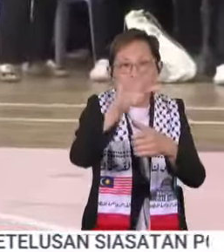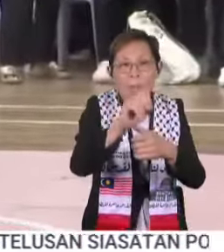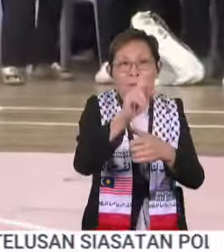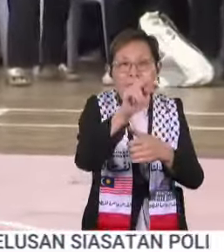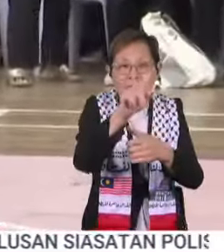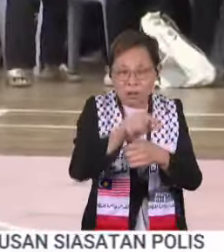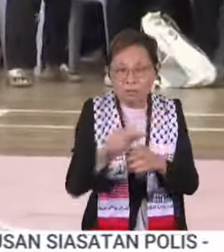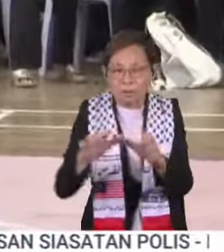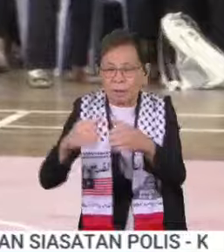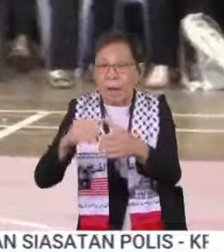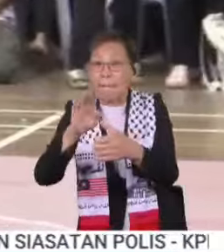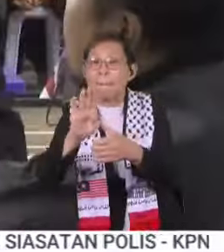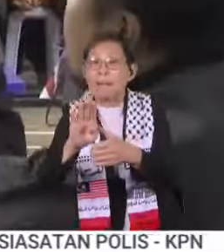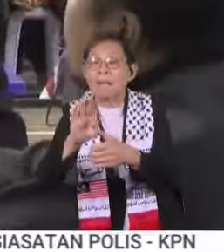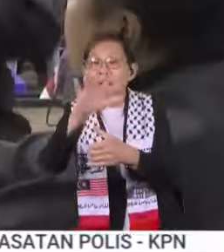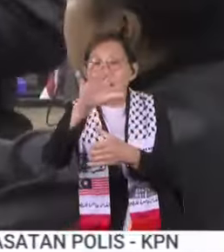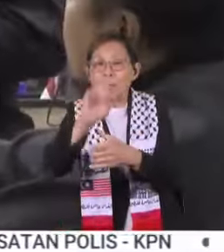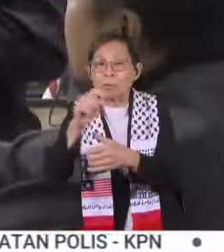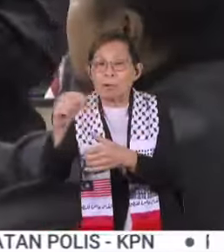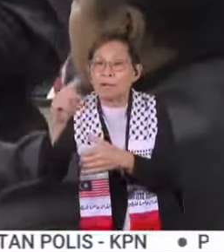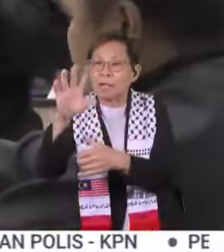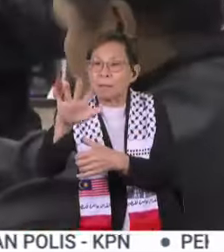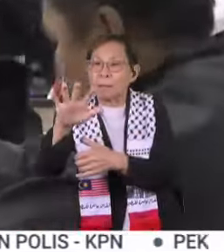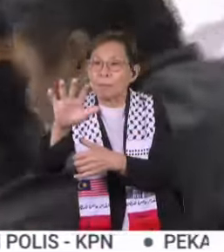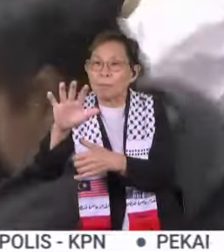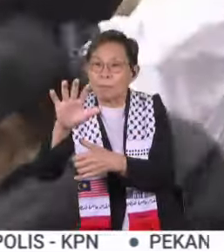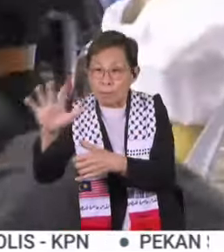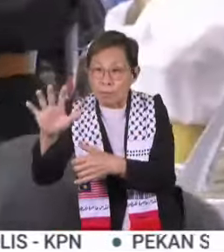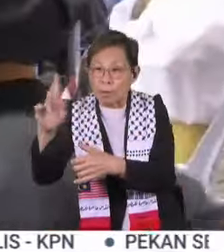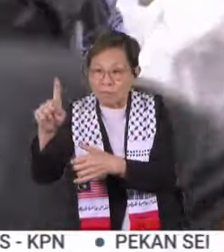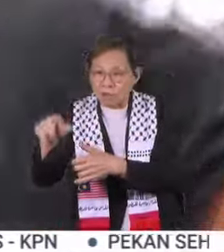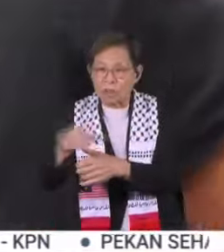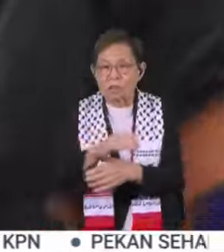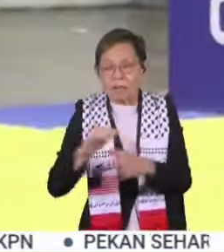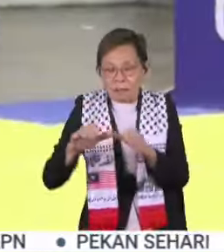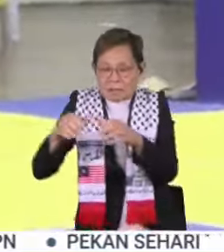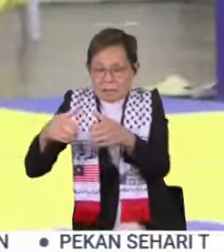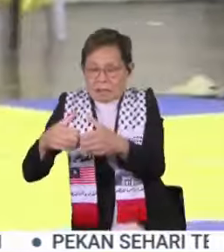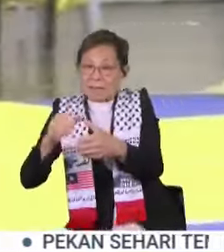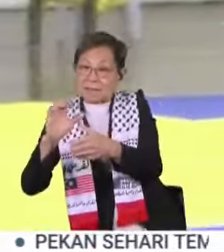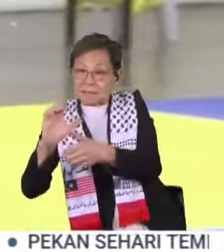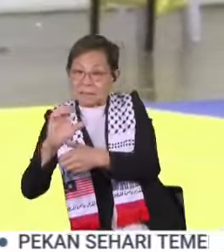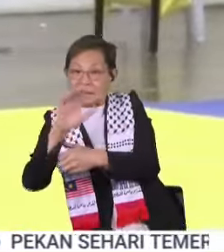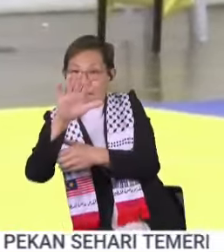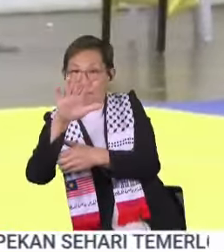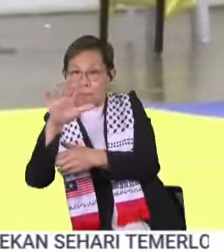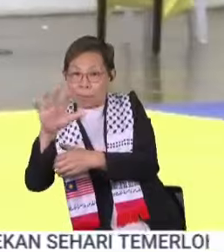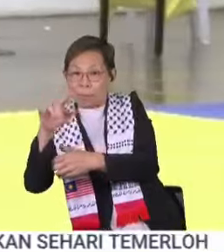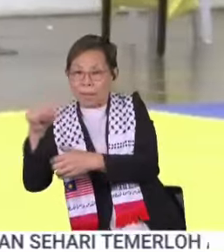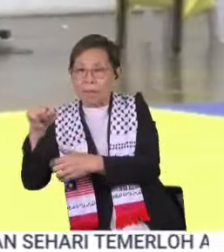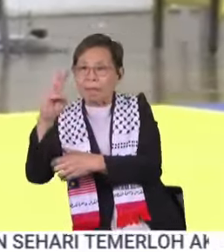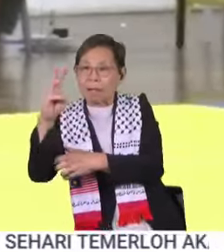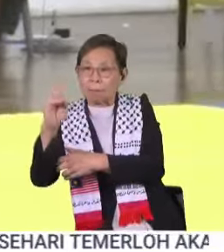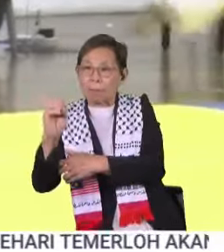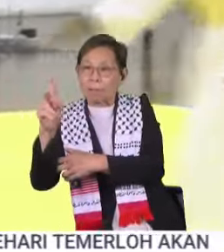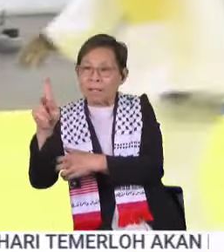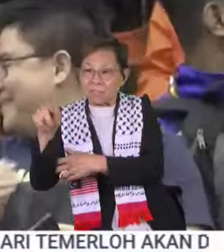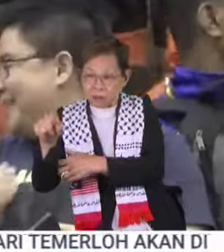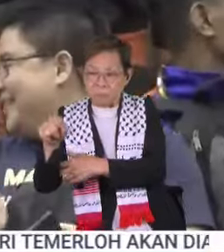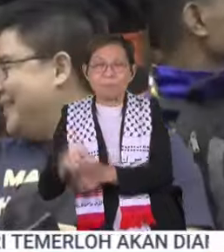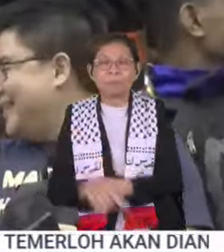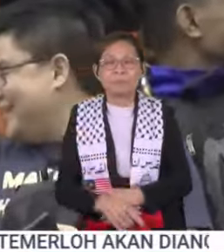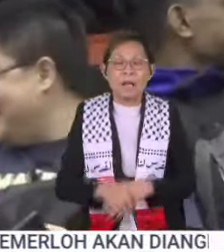50 kg kelas B 50 hing 55 kg dan kelas C 55 hingga 60